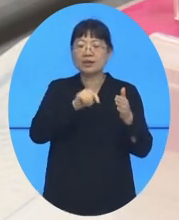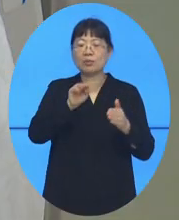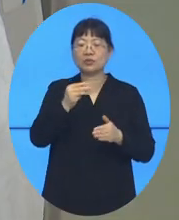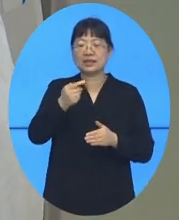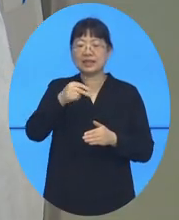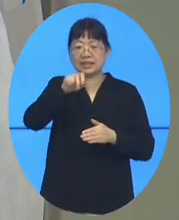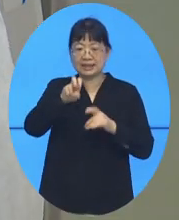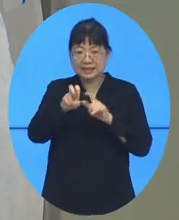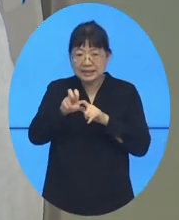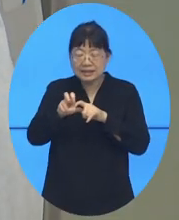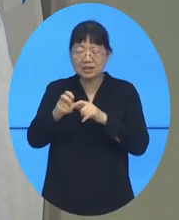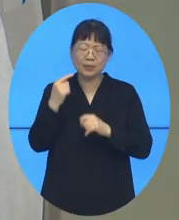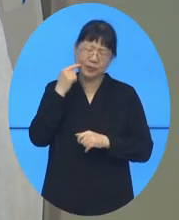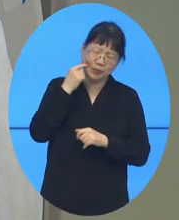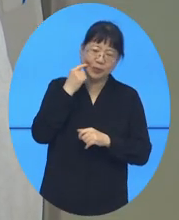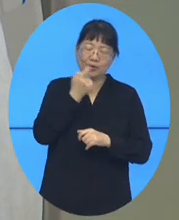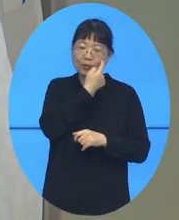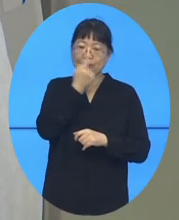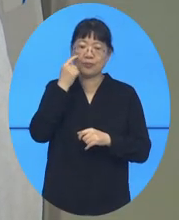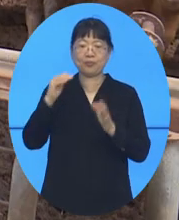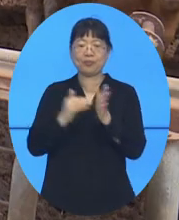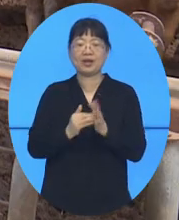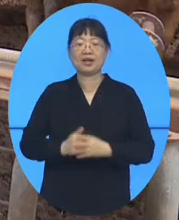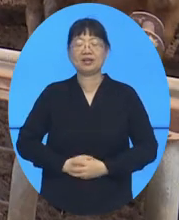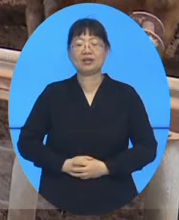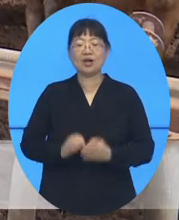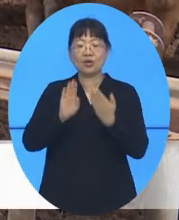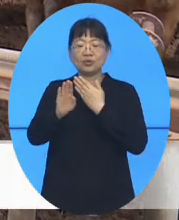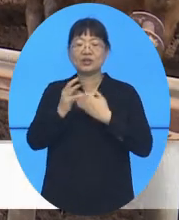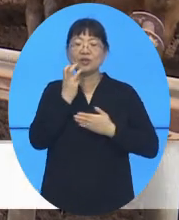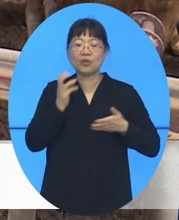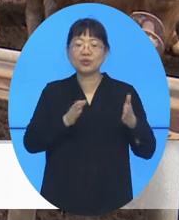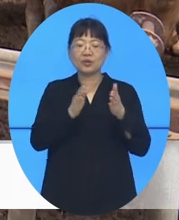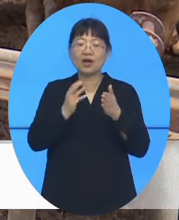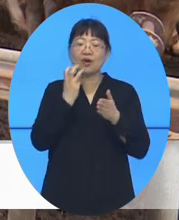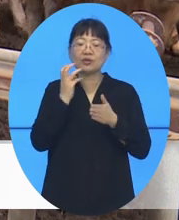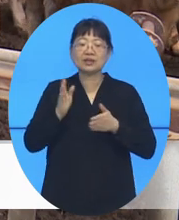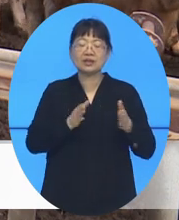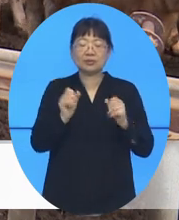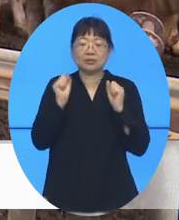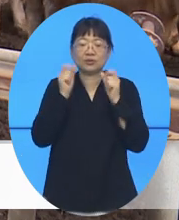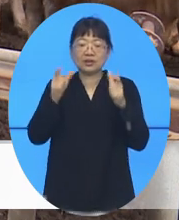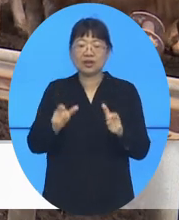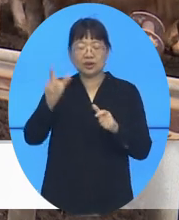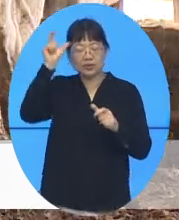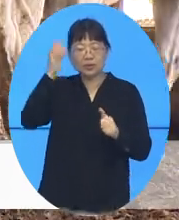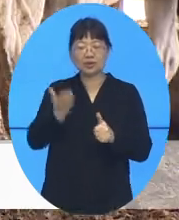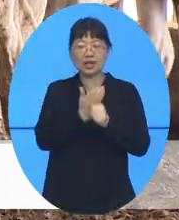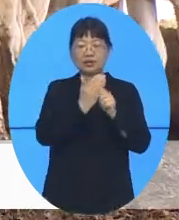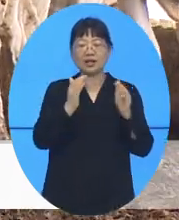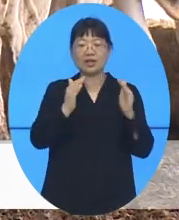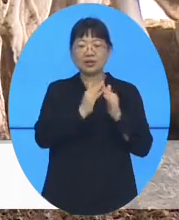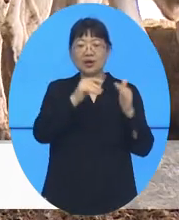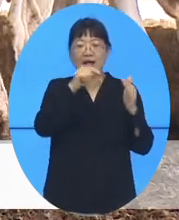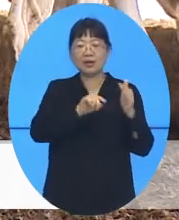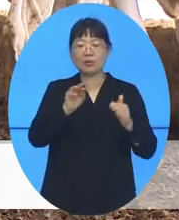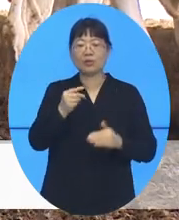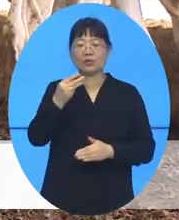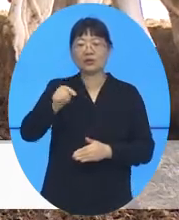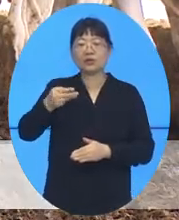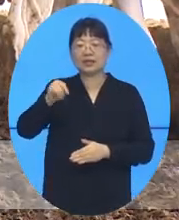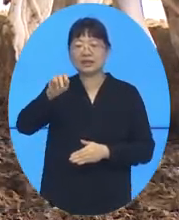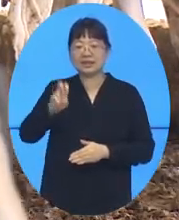클로스트리디움 보툴리눔 독소를 확인했습니다 이후 경기도는 경기북부지역 소사용론가의 보툴리즘